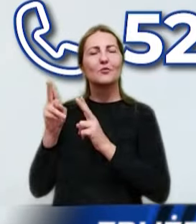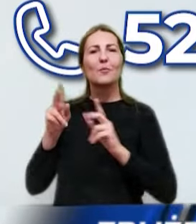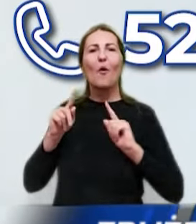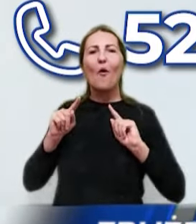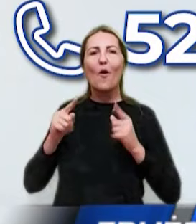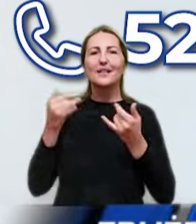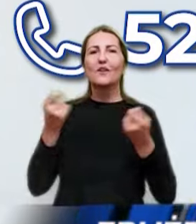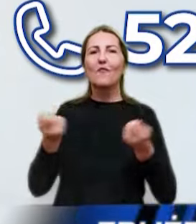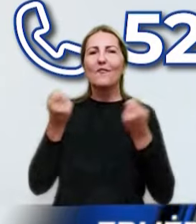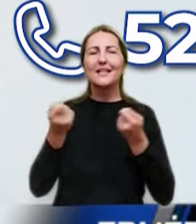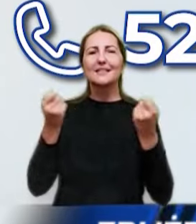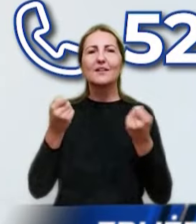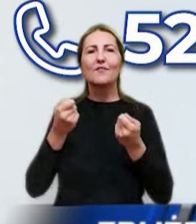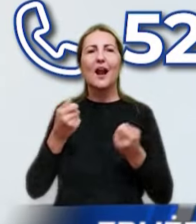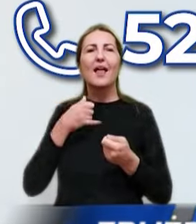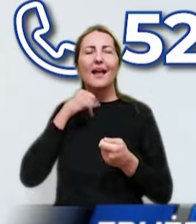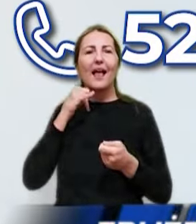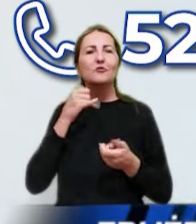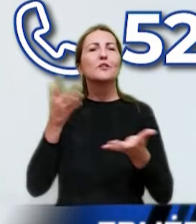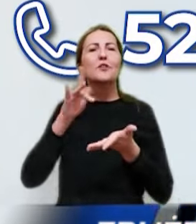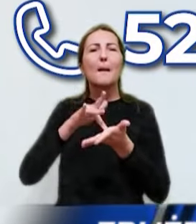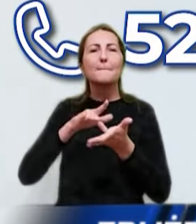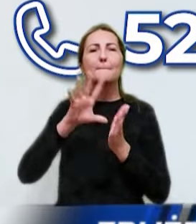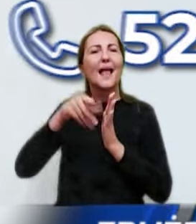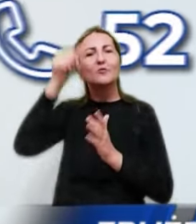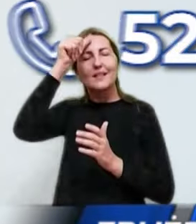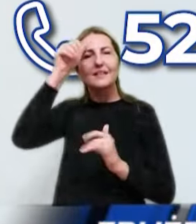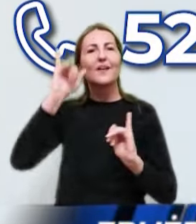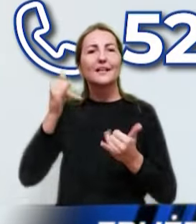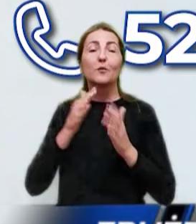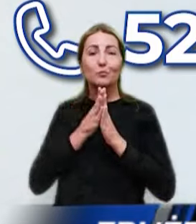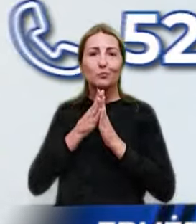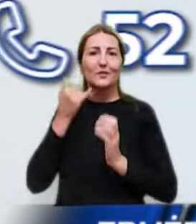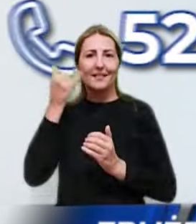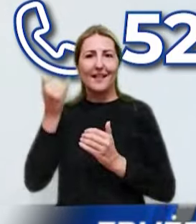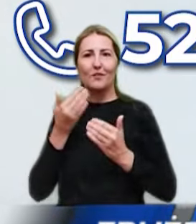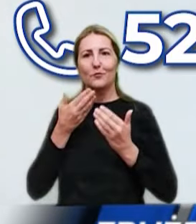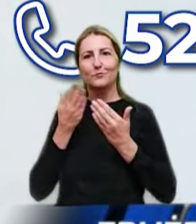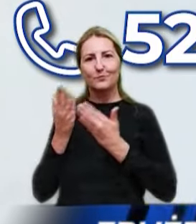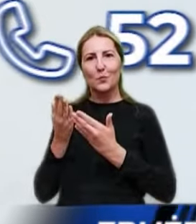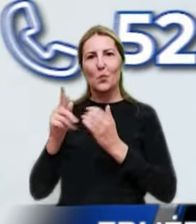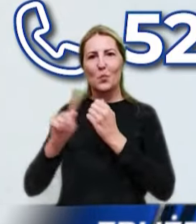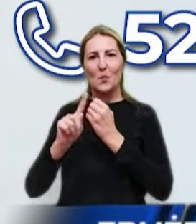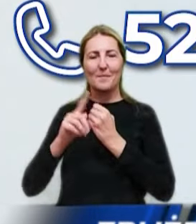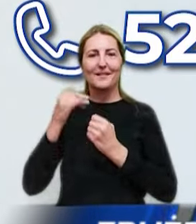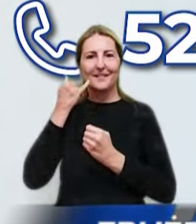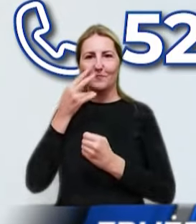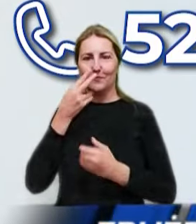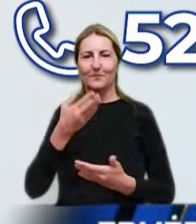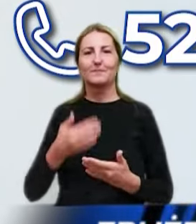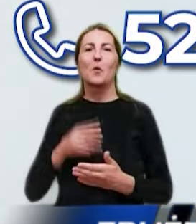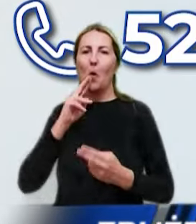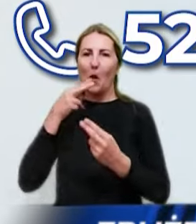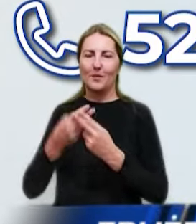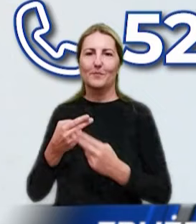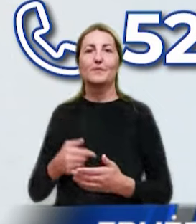Festiwal Gęsiny? Proszę podać nazwę miejscowości i zadzwonić na numer, powtórzę, 52 37 00500. Odbiorę